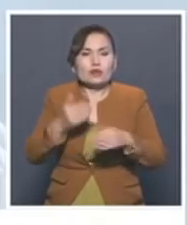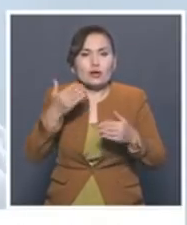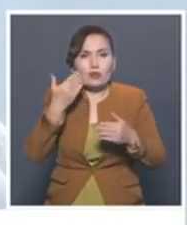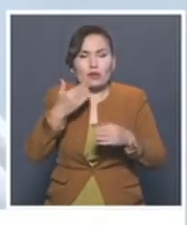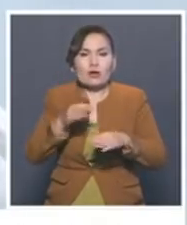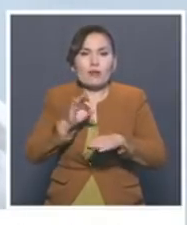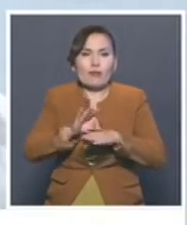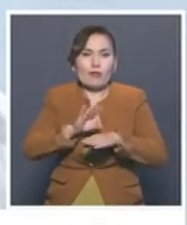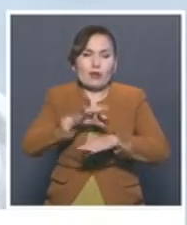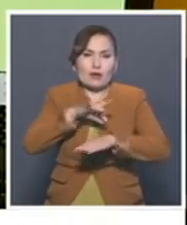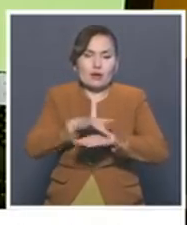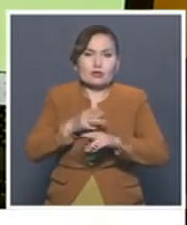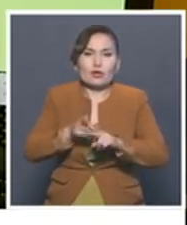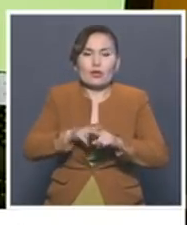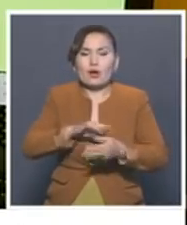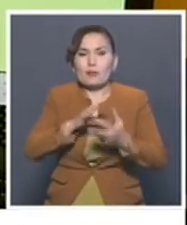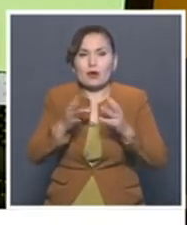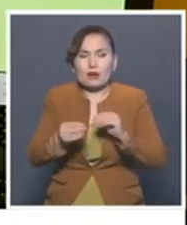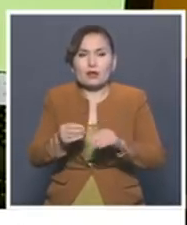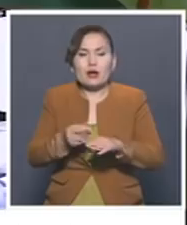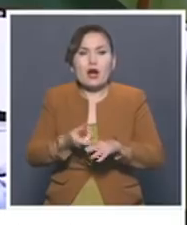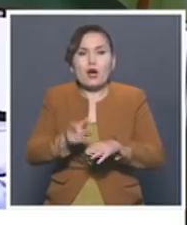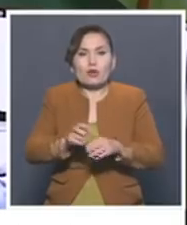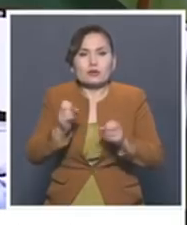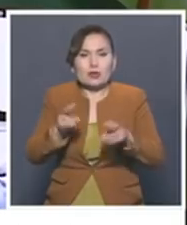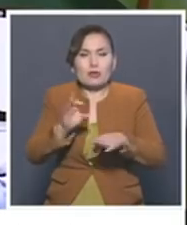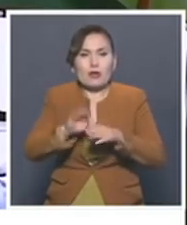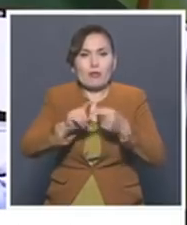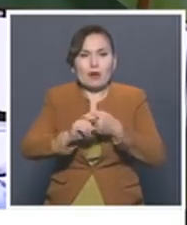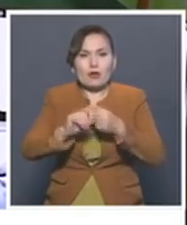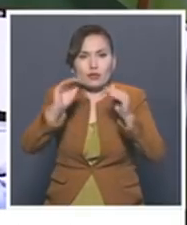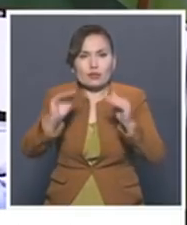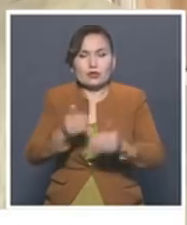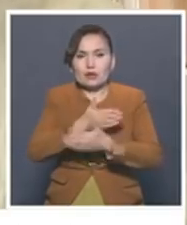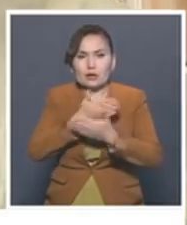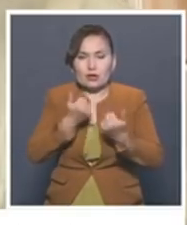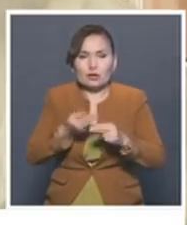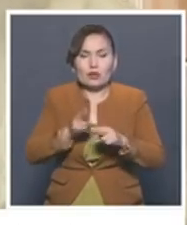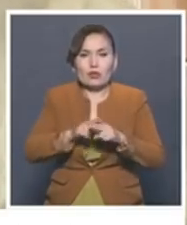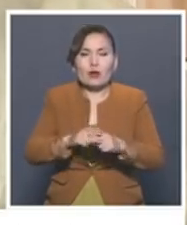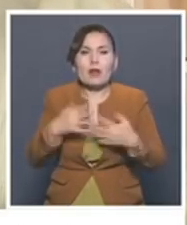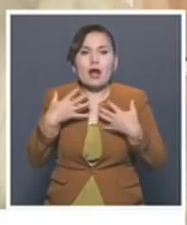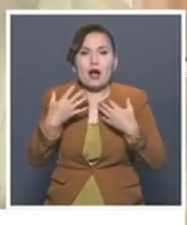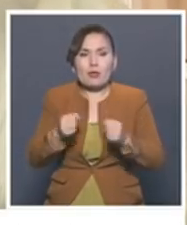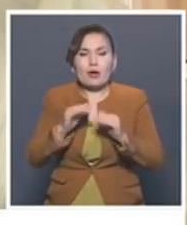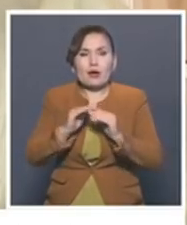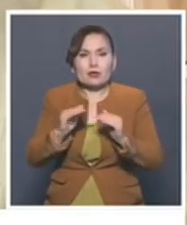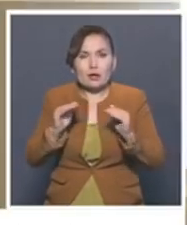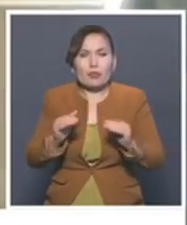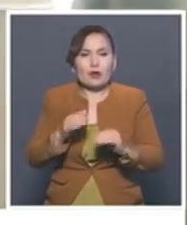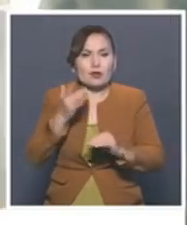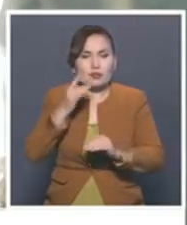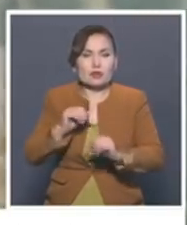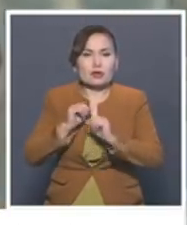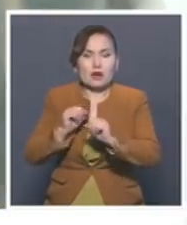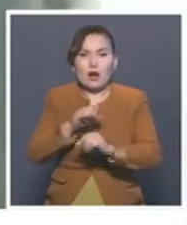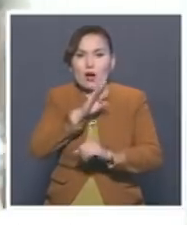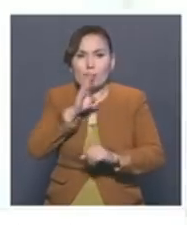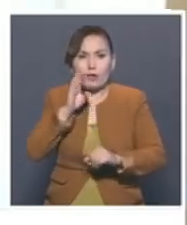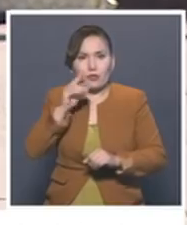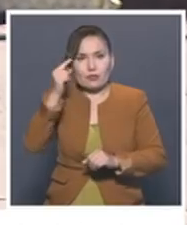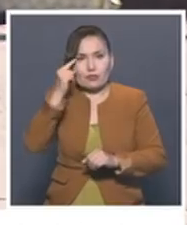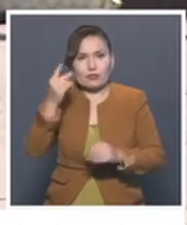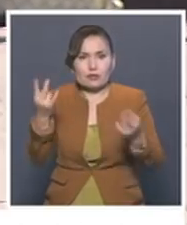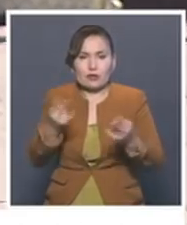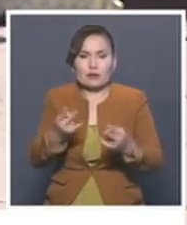кеңге салатын кезең емес, қатерлі індеттің қаупі сейілген жоқ. Сондықтан да бала денсаулығына қатысты маңызды қадам жасарда ата-аналардың ойланғаны